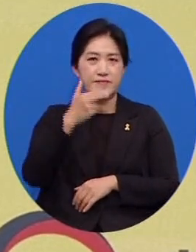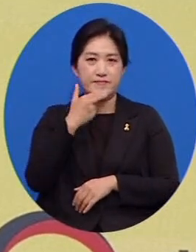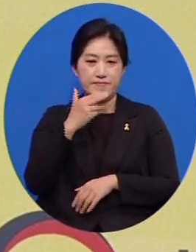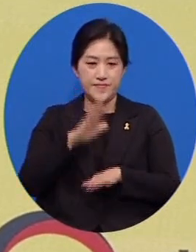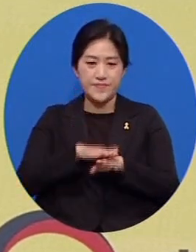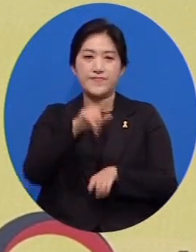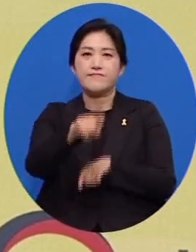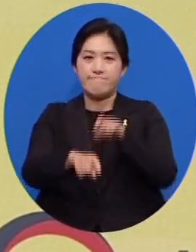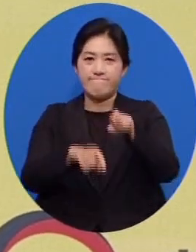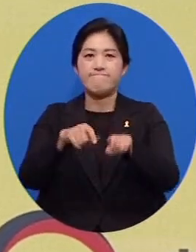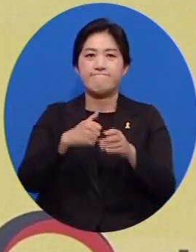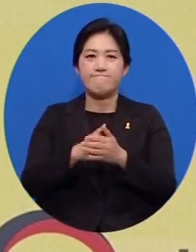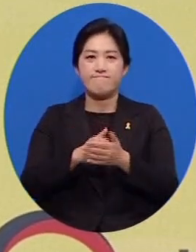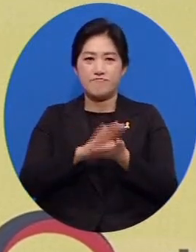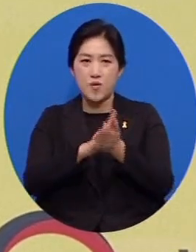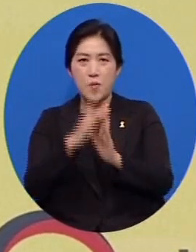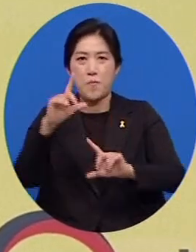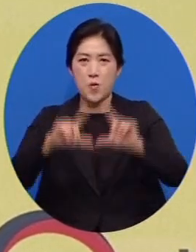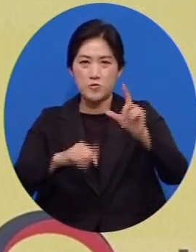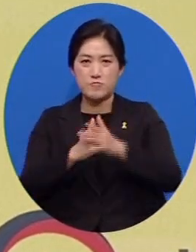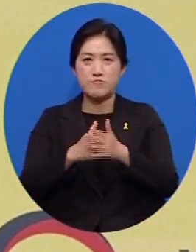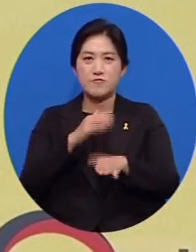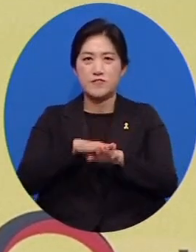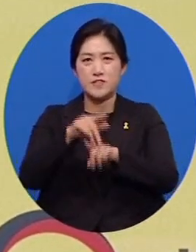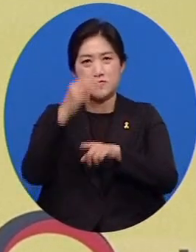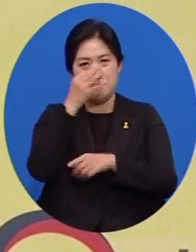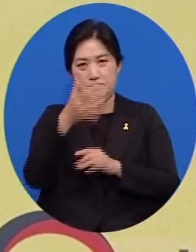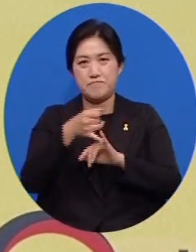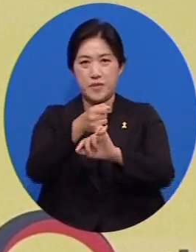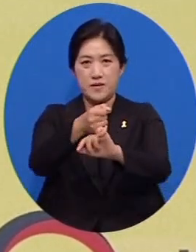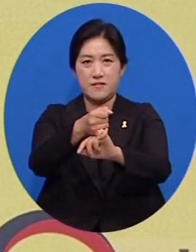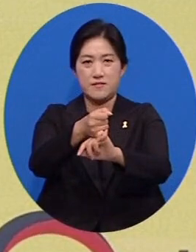행동으로 변화로 실천하겠습니다.